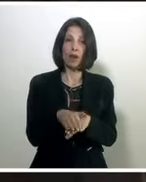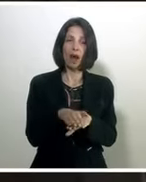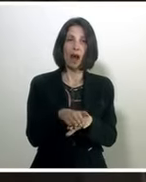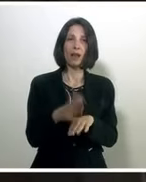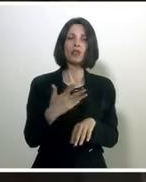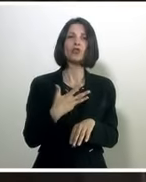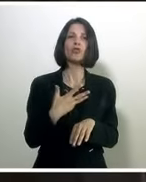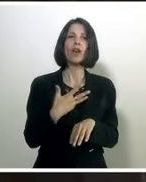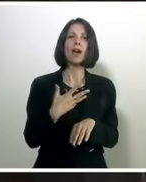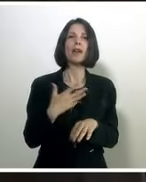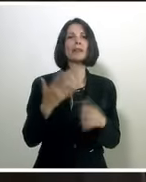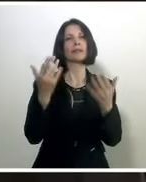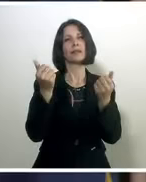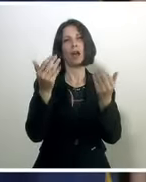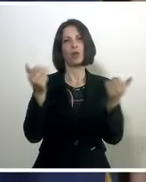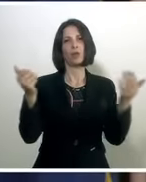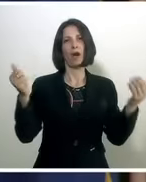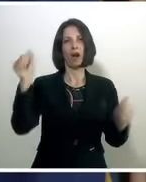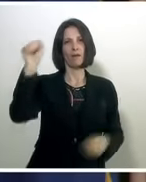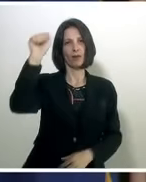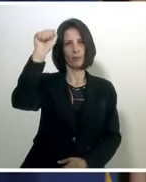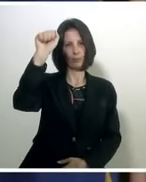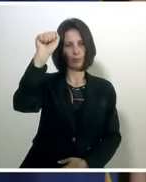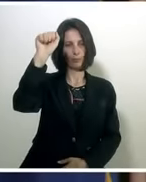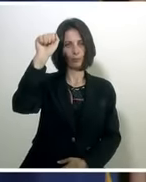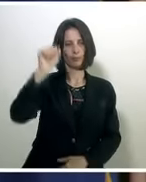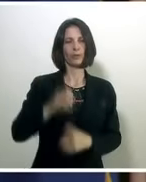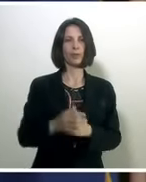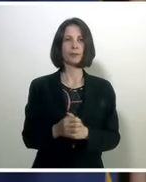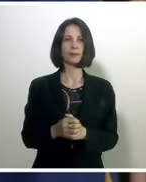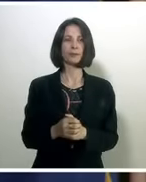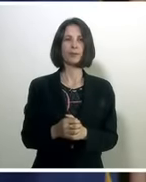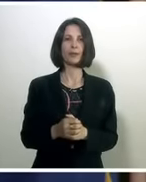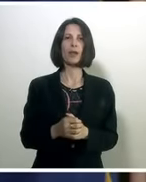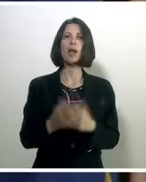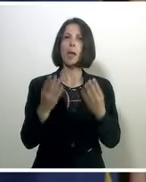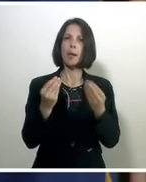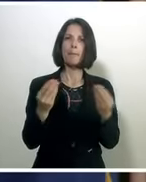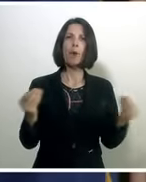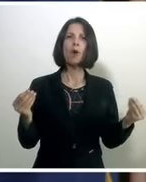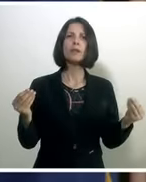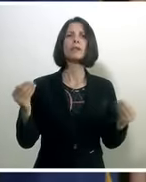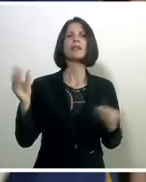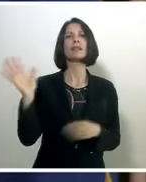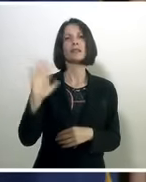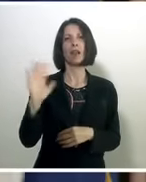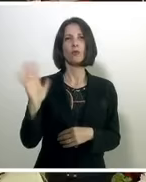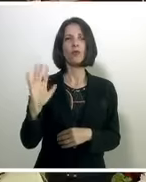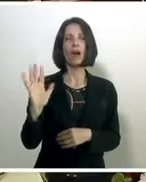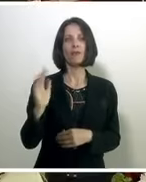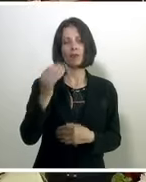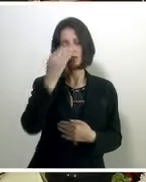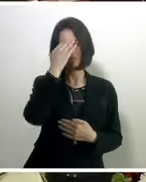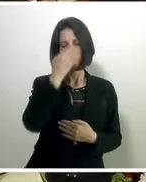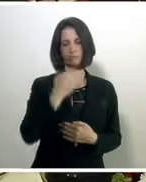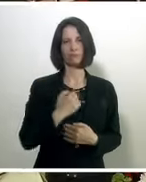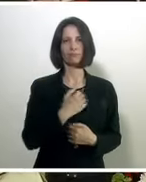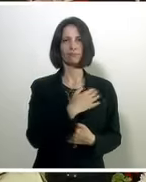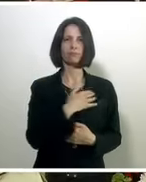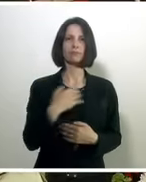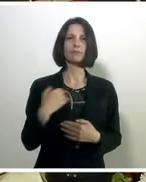chiuso ma in tantissimi salutavano facendosi il segno della croce Ecco in tutto questo c'era il